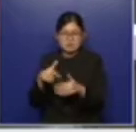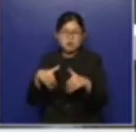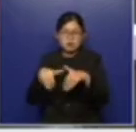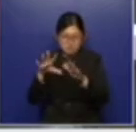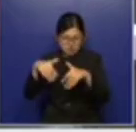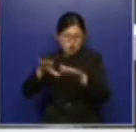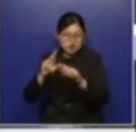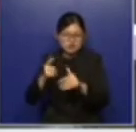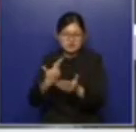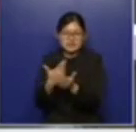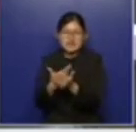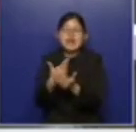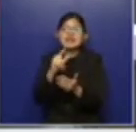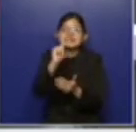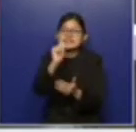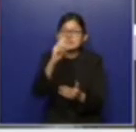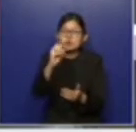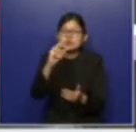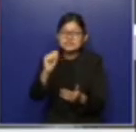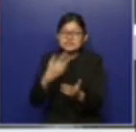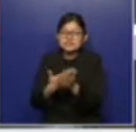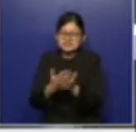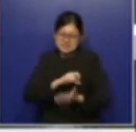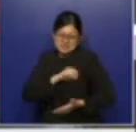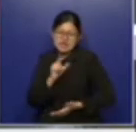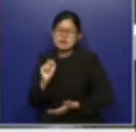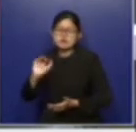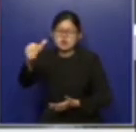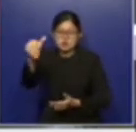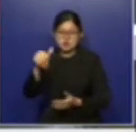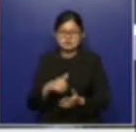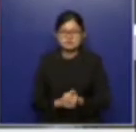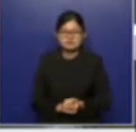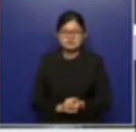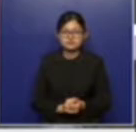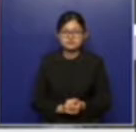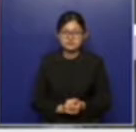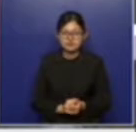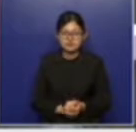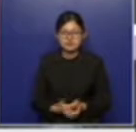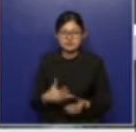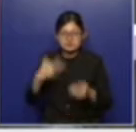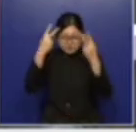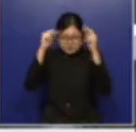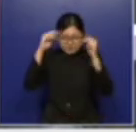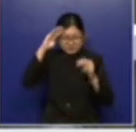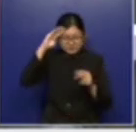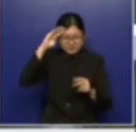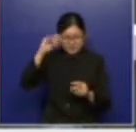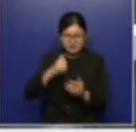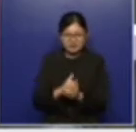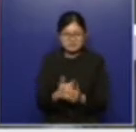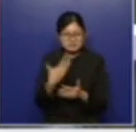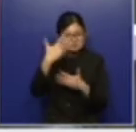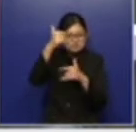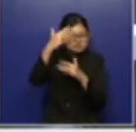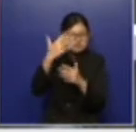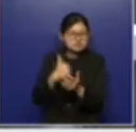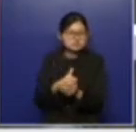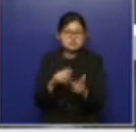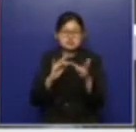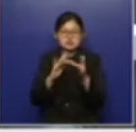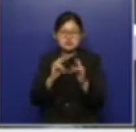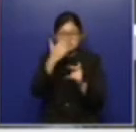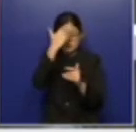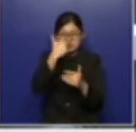ทคำถามคือแบบนี้ก็ได้ด้วยเหรอสรุปรัฐบาลพลเอกประยุทธ์ไม่ได้สนใจเรื่องเน็ตประชารัฐอะไรหรอกแค่ทำเพื่อหาเ